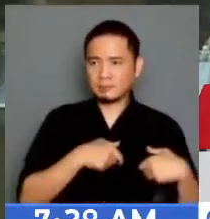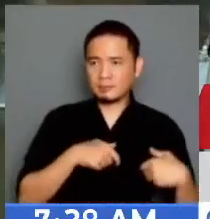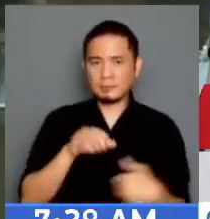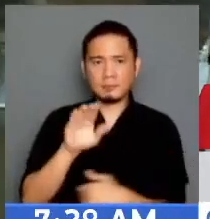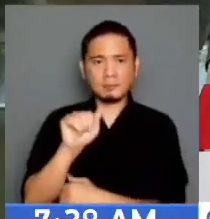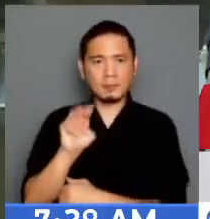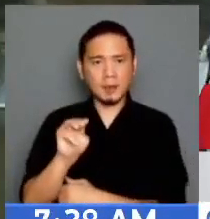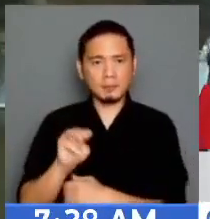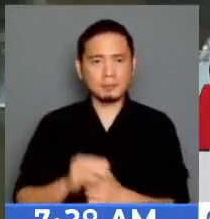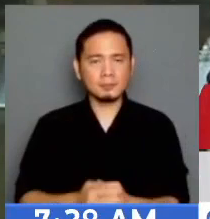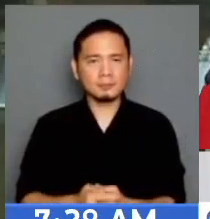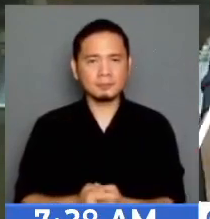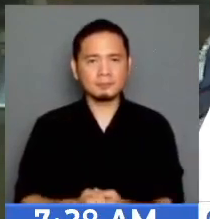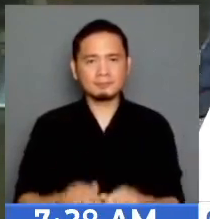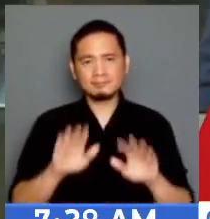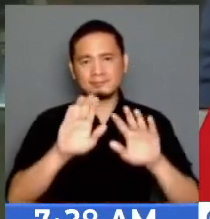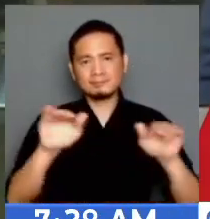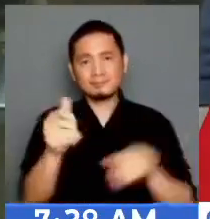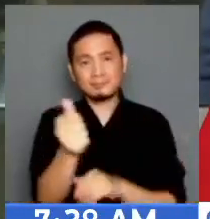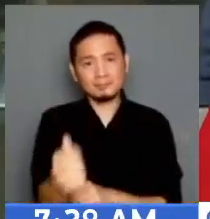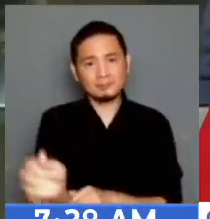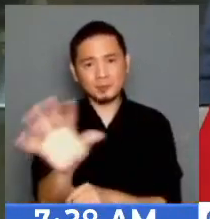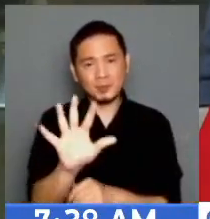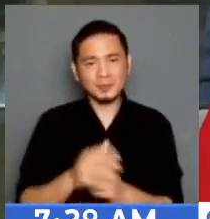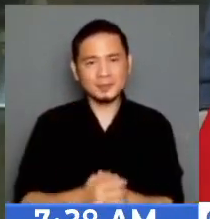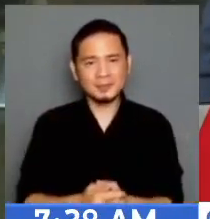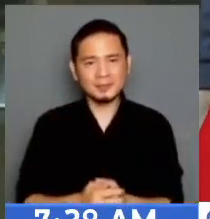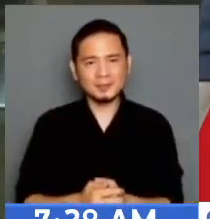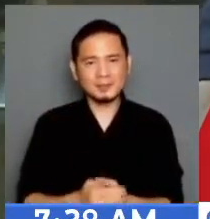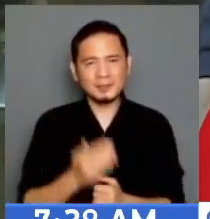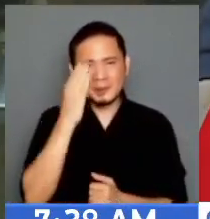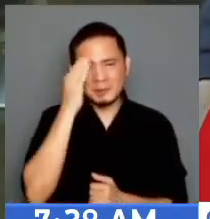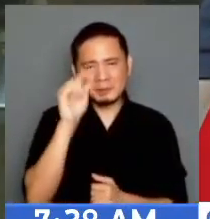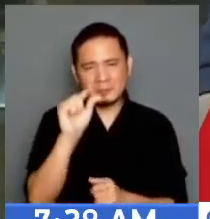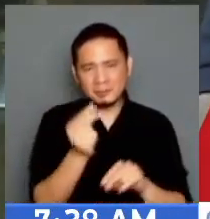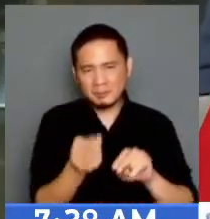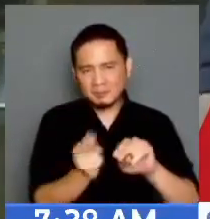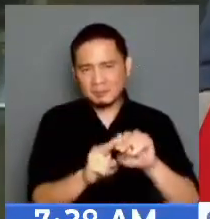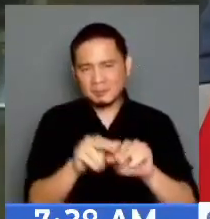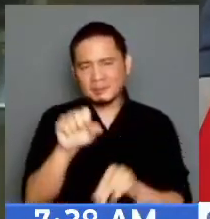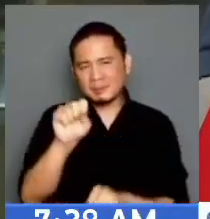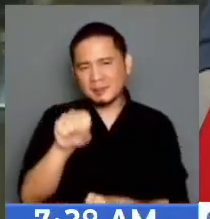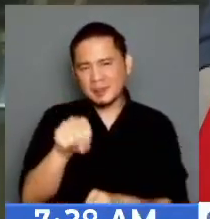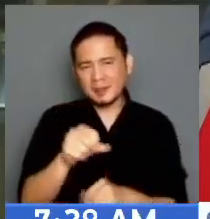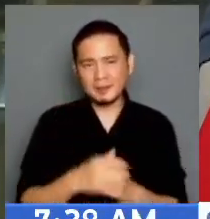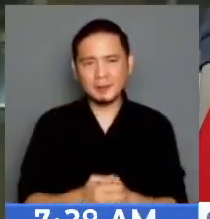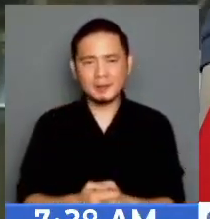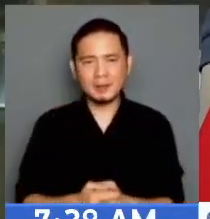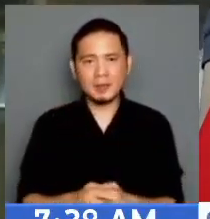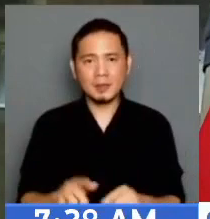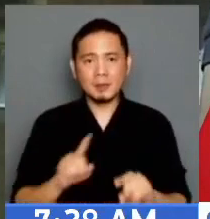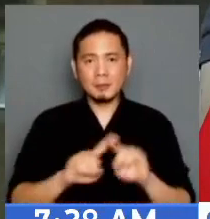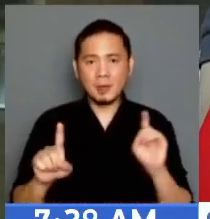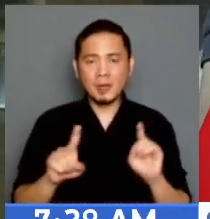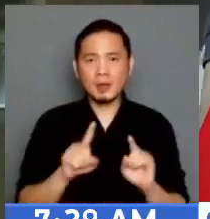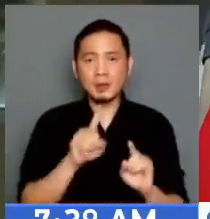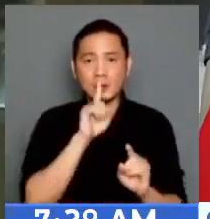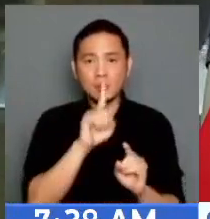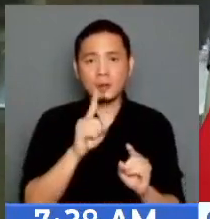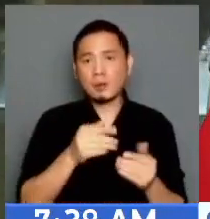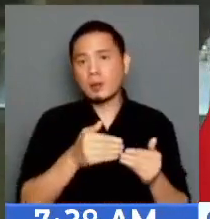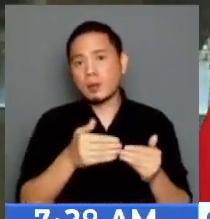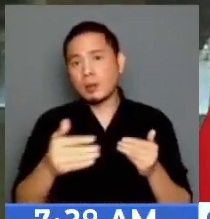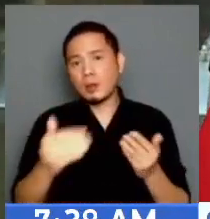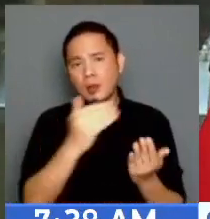Maris, good morning. No? Medyo bahagya lang naman yung itinaas. Pero yun nga, para hindi na mag-cramming sa darating na Noche Buena, pwede na